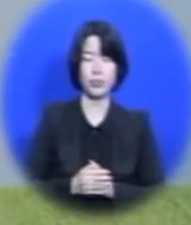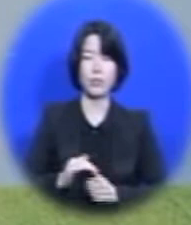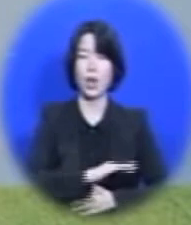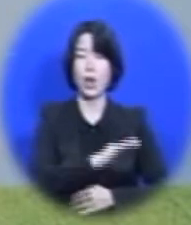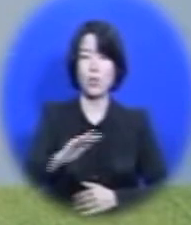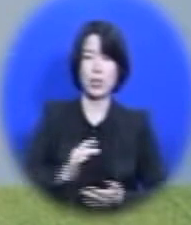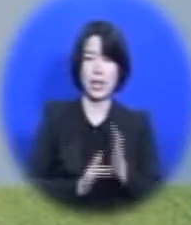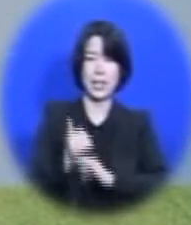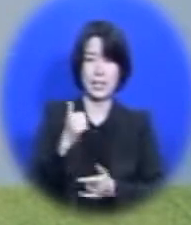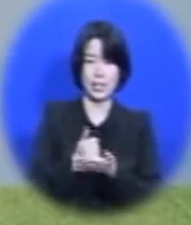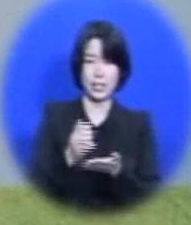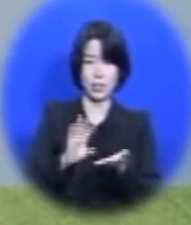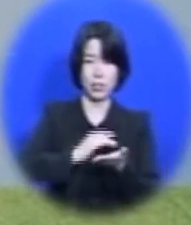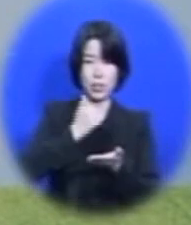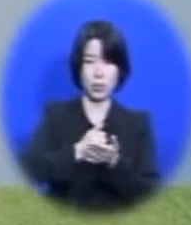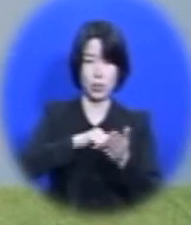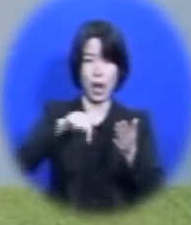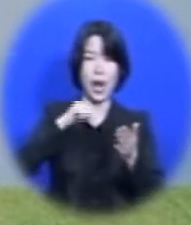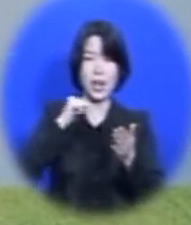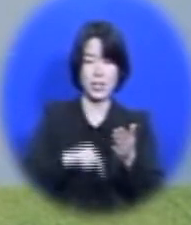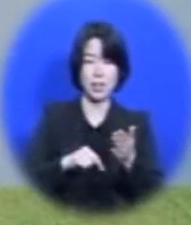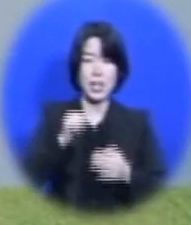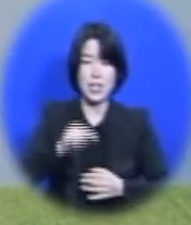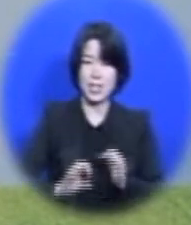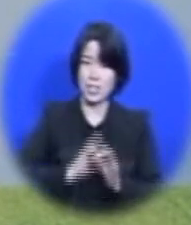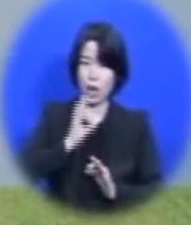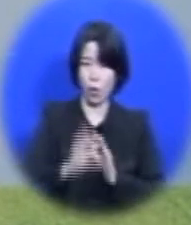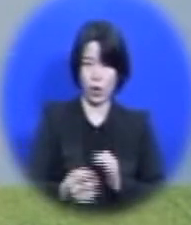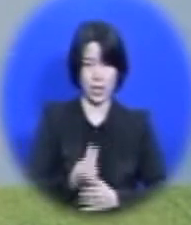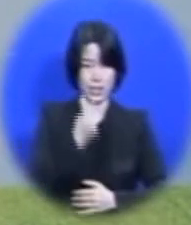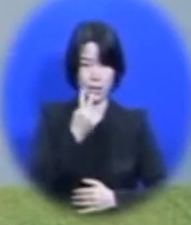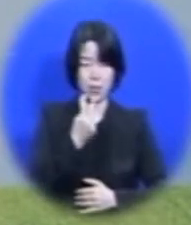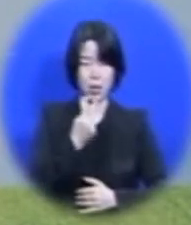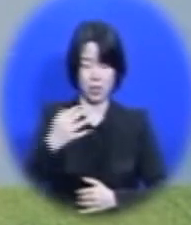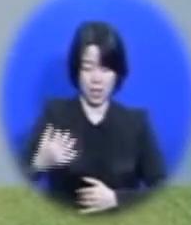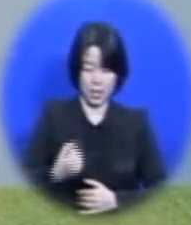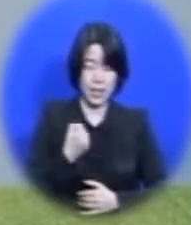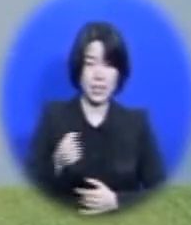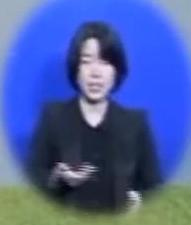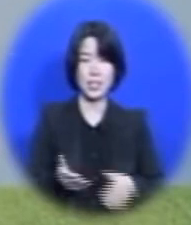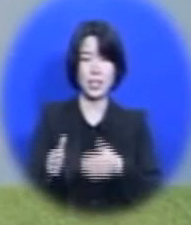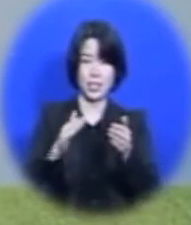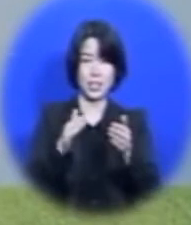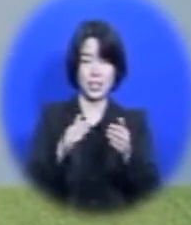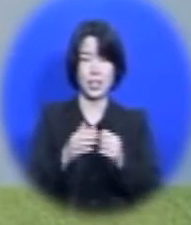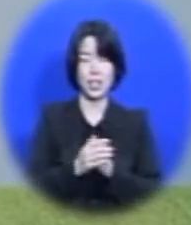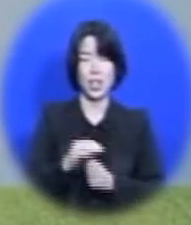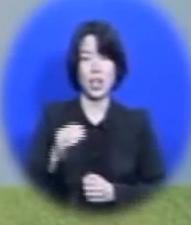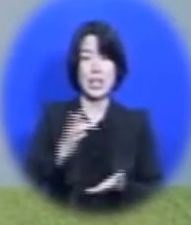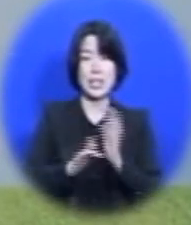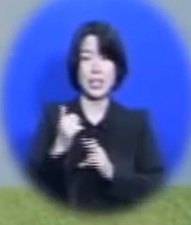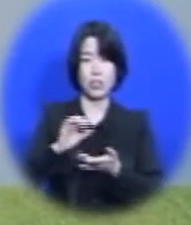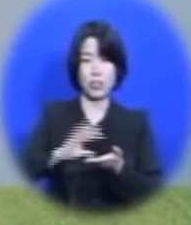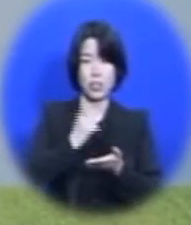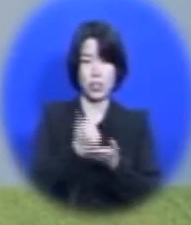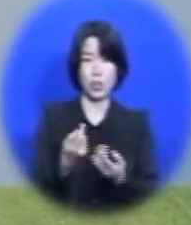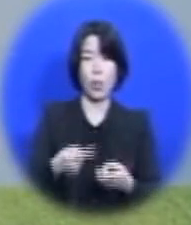우리가 예수 그리스도 안에서 이 영원한 생명을 누리는 길이 예수 그리스도와